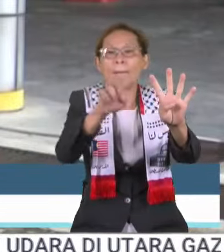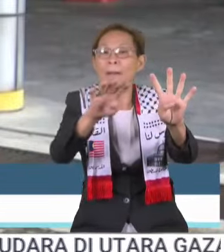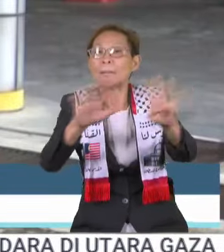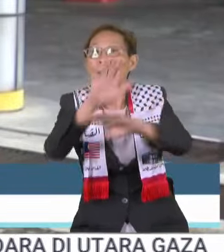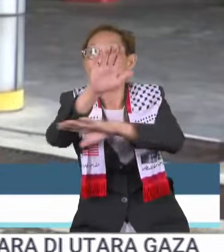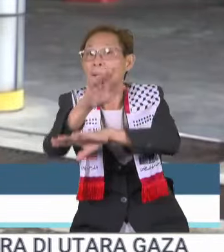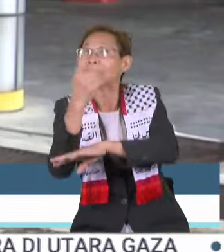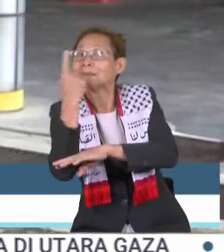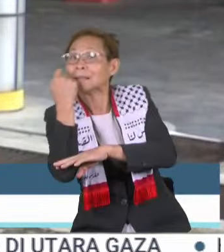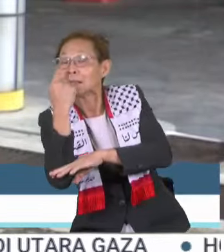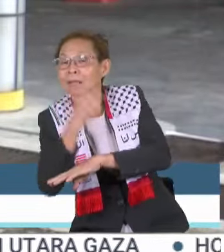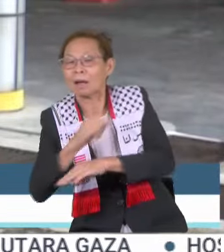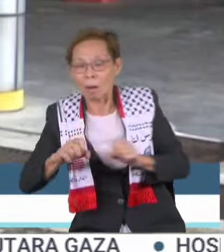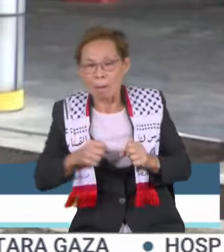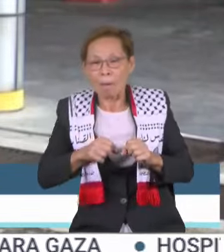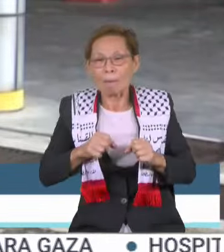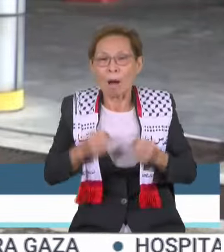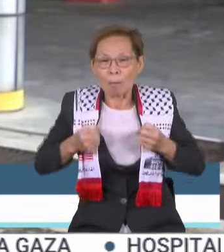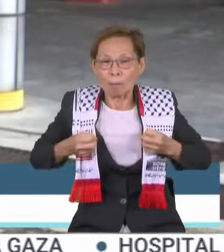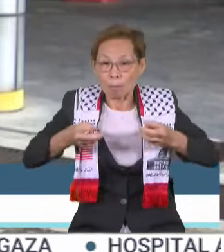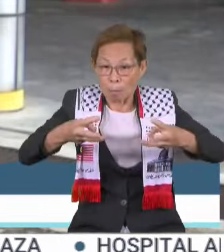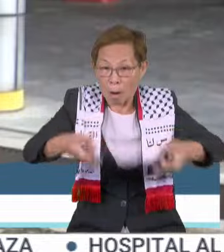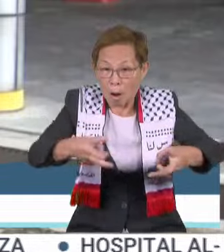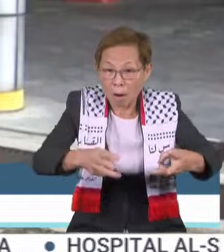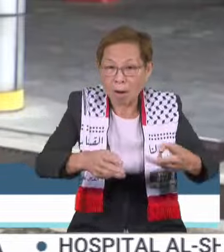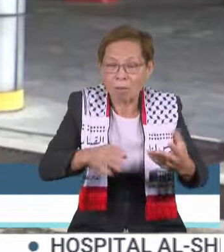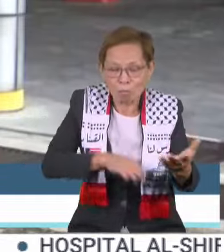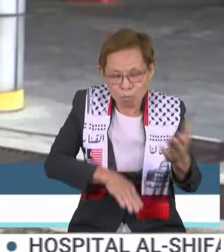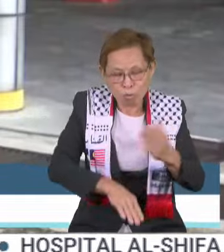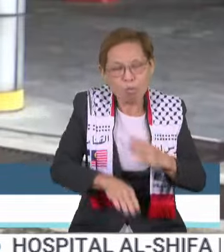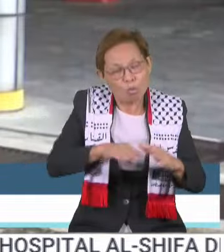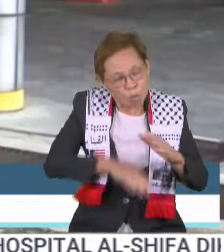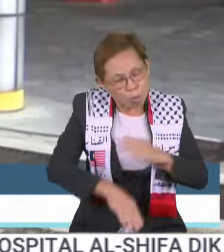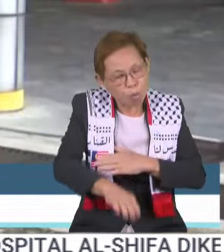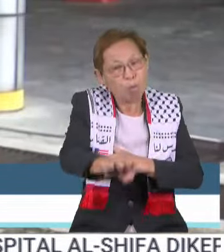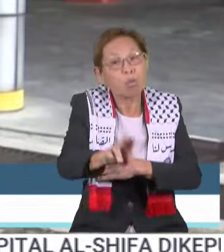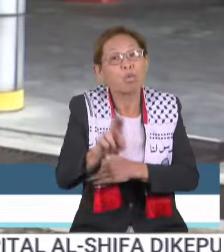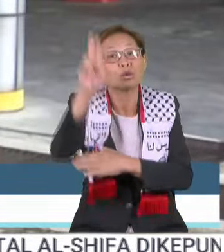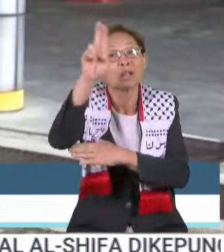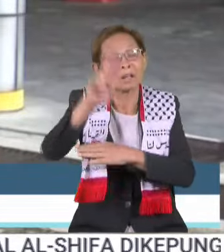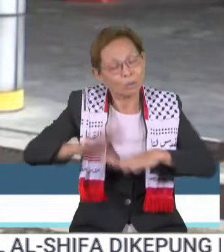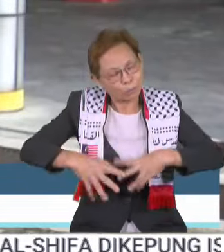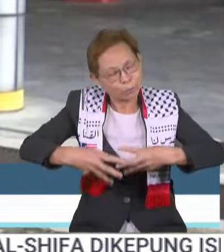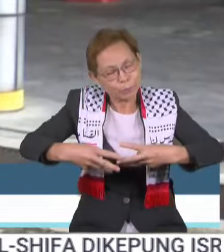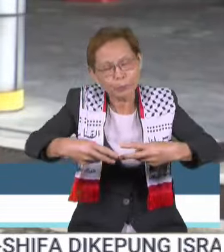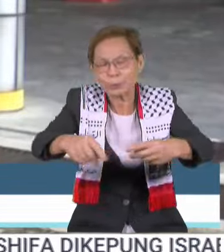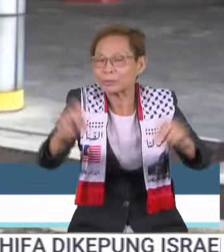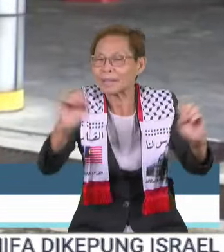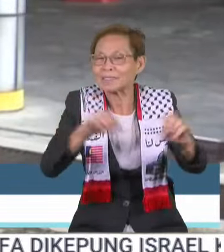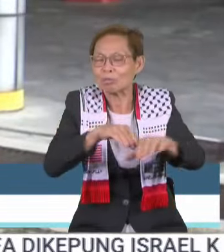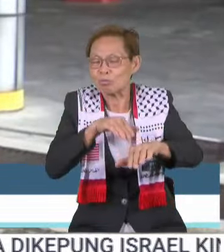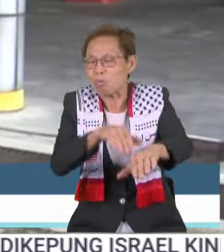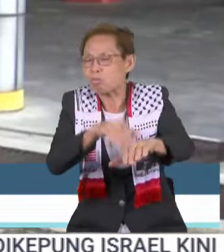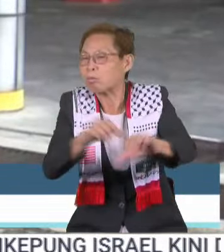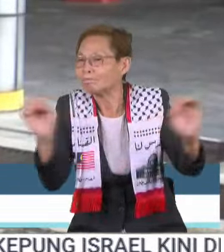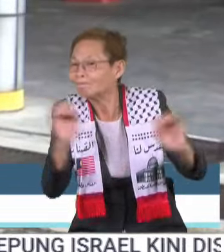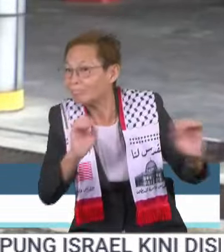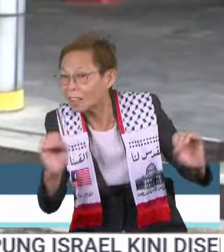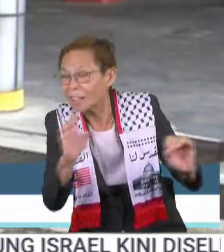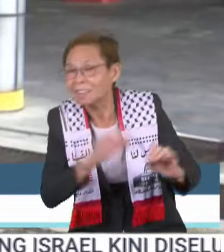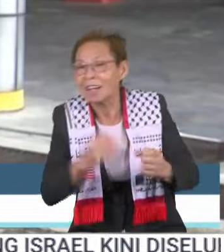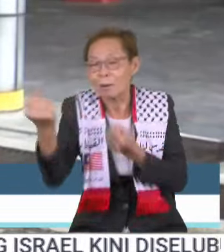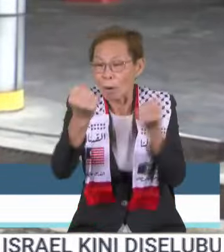petang tadi, aliran lebuh raya menuju utara berjalan lancar setakat ini tanpa kesesakan luar biasa.